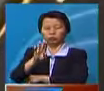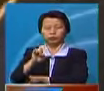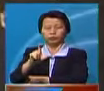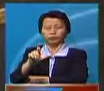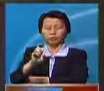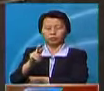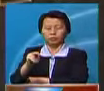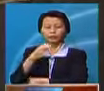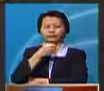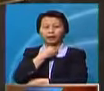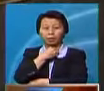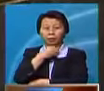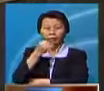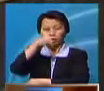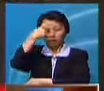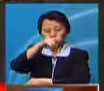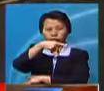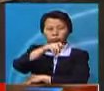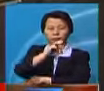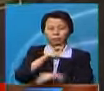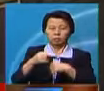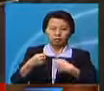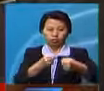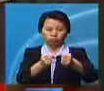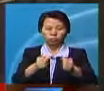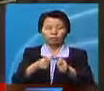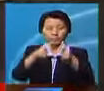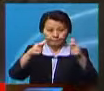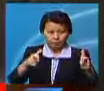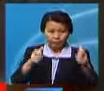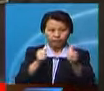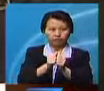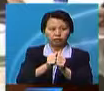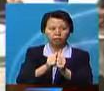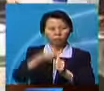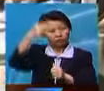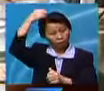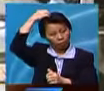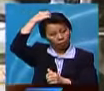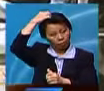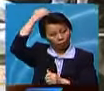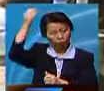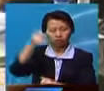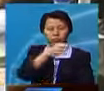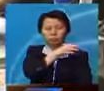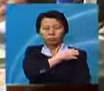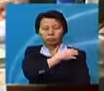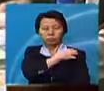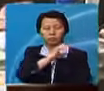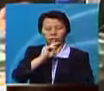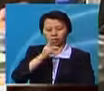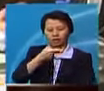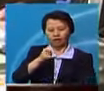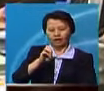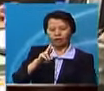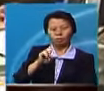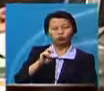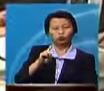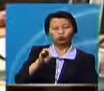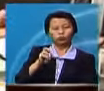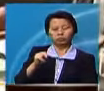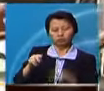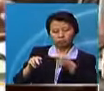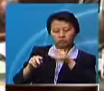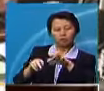Kuala Kangsar. Dan bagi PRK Sungai Besar pula, pegawai daerah Sabak Bernam Muhammad Khairuddin Matsum dilantik sebagai